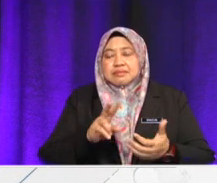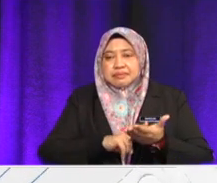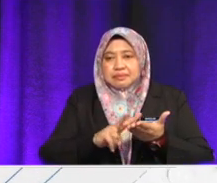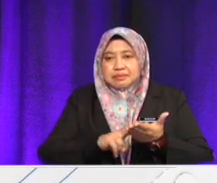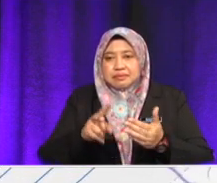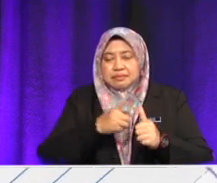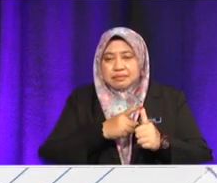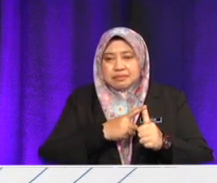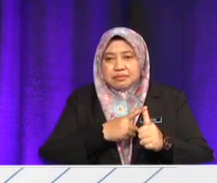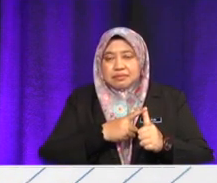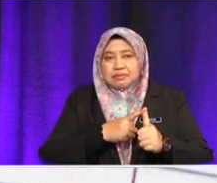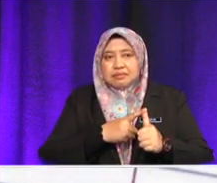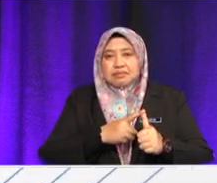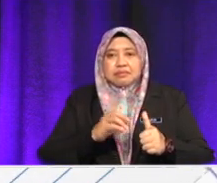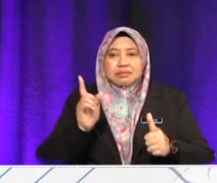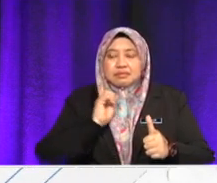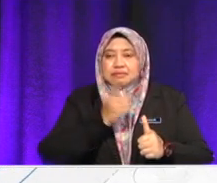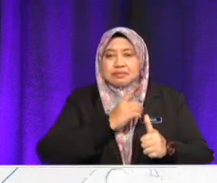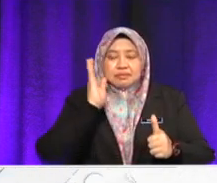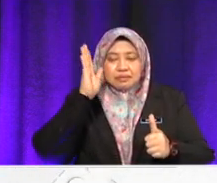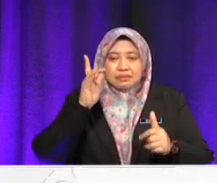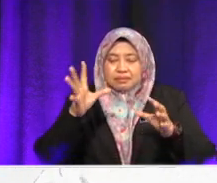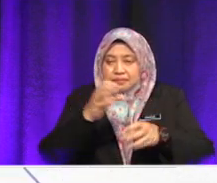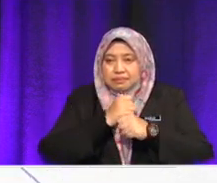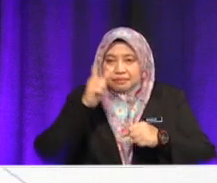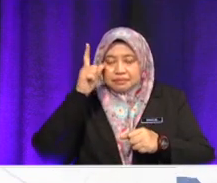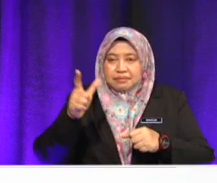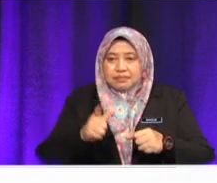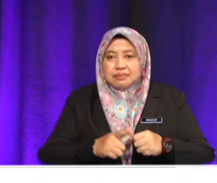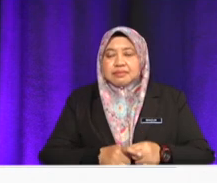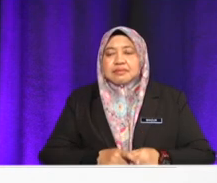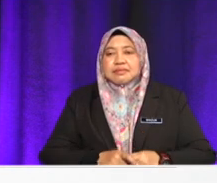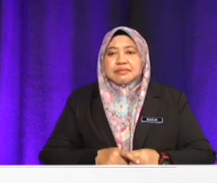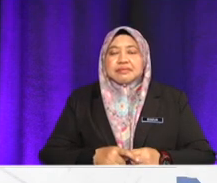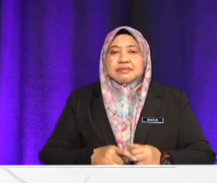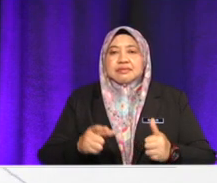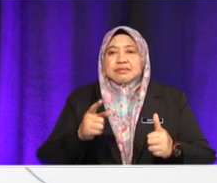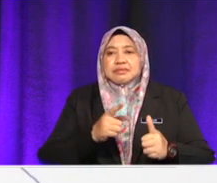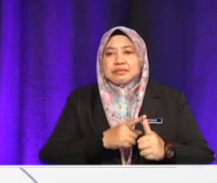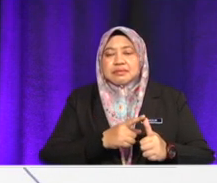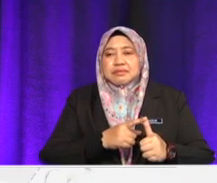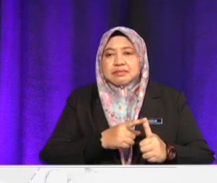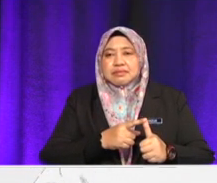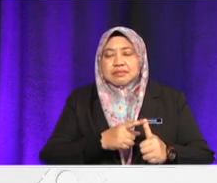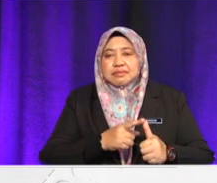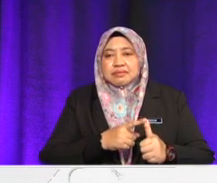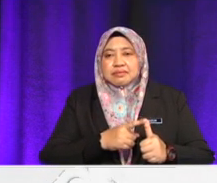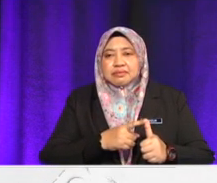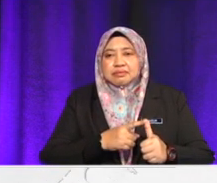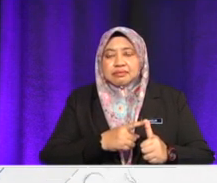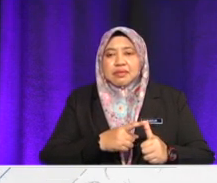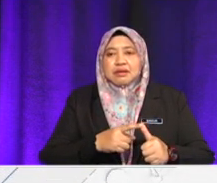pertama dahulu supaya nanti kita akan dapat lihat perbedaan antara satu-satu tahap penguasaan jadi tahap penguasaan pertama